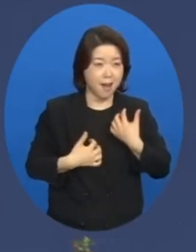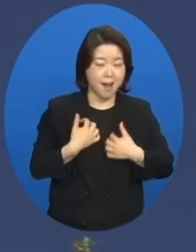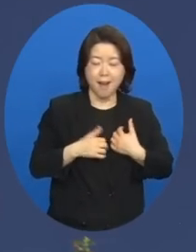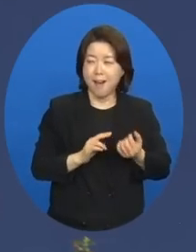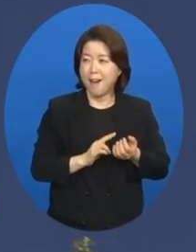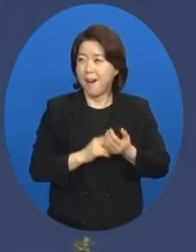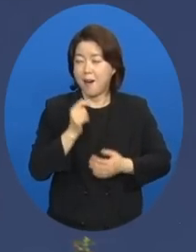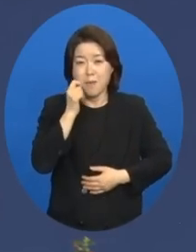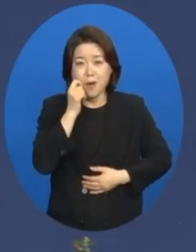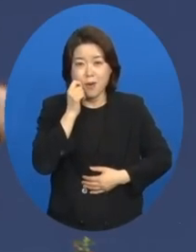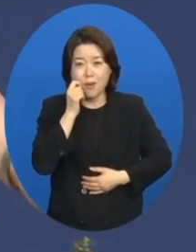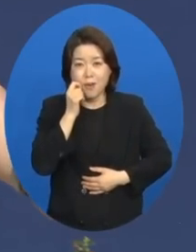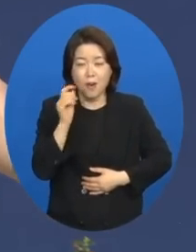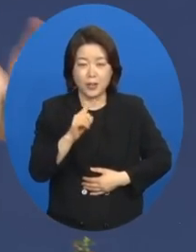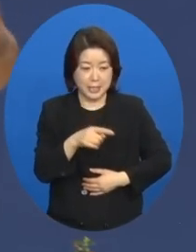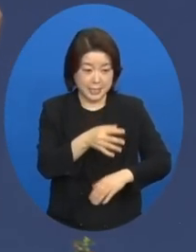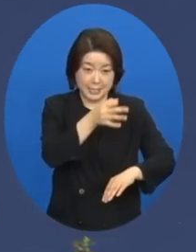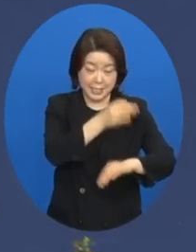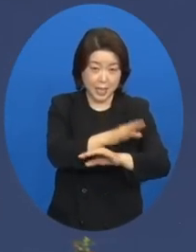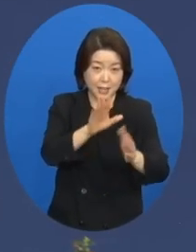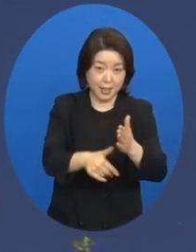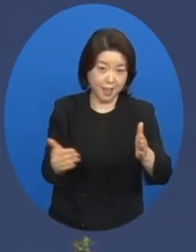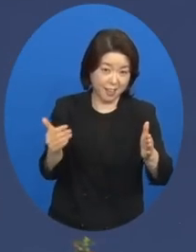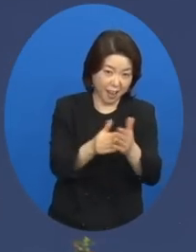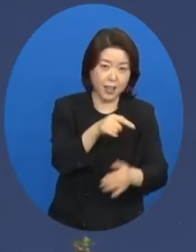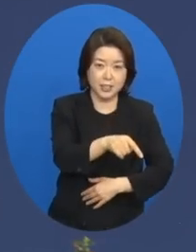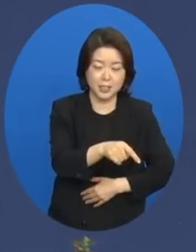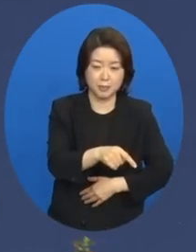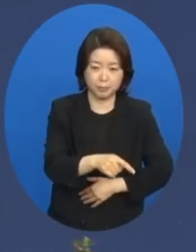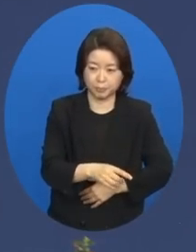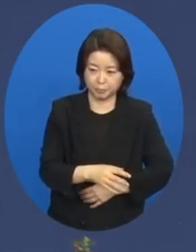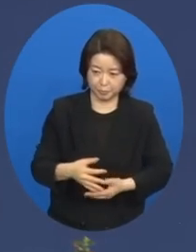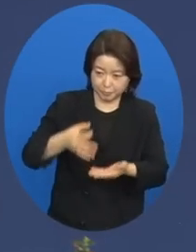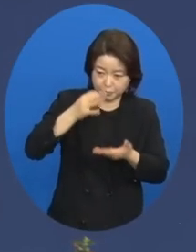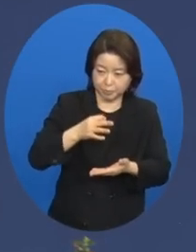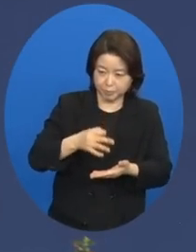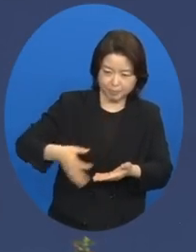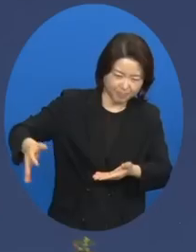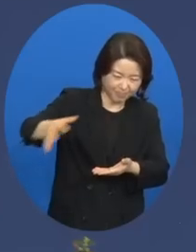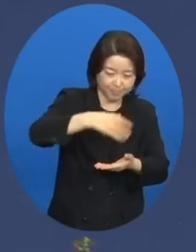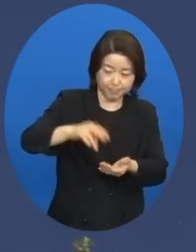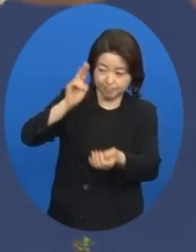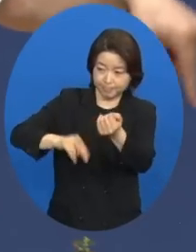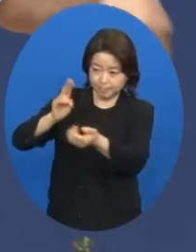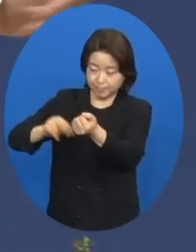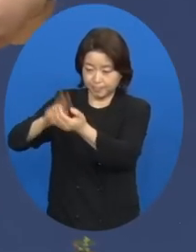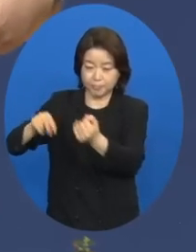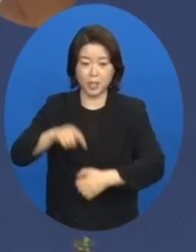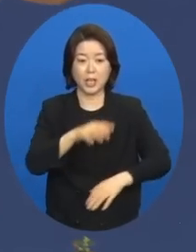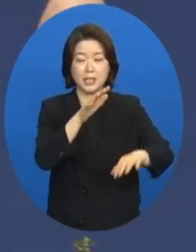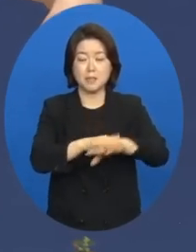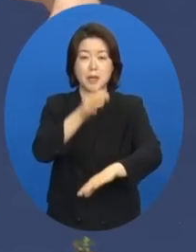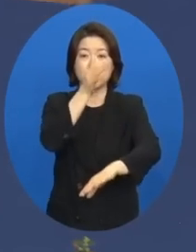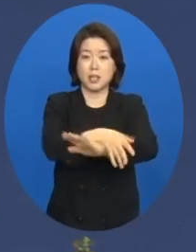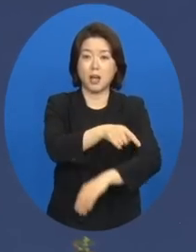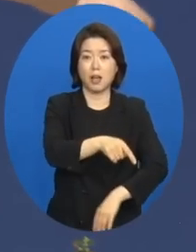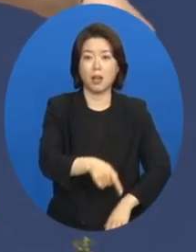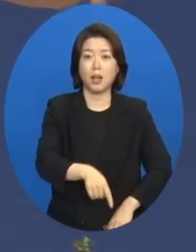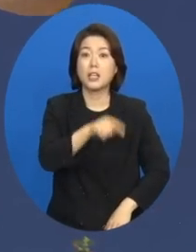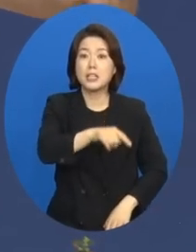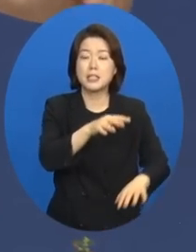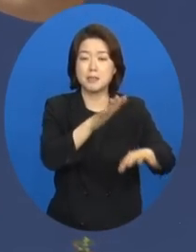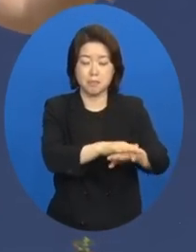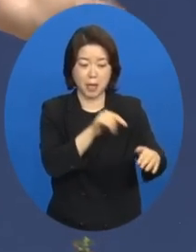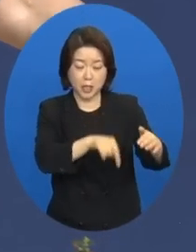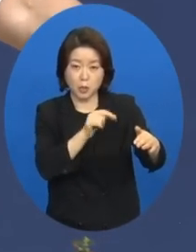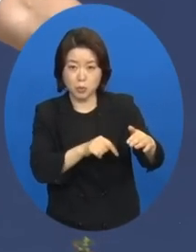없어. 어쨌든 요거 살 때까지 그래서 모든 재산을 다 팔아다가 이 밭을 샀느니라. 왜? 그 밭에